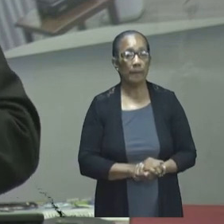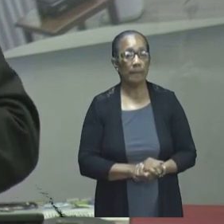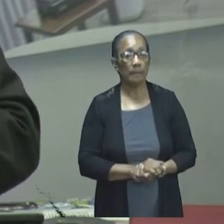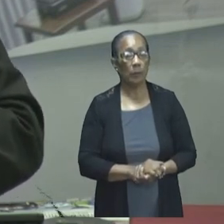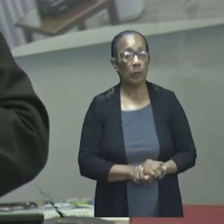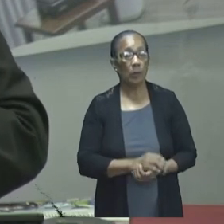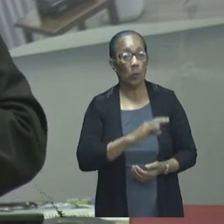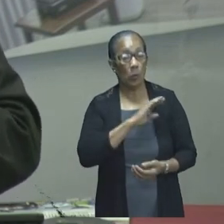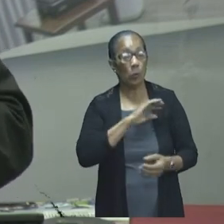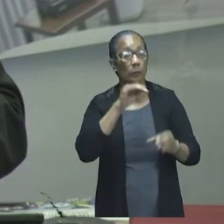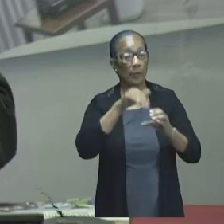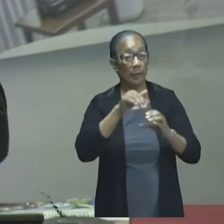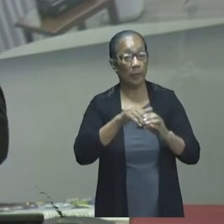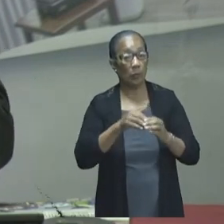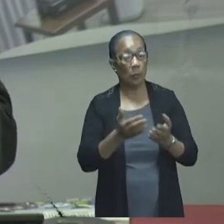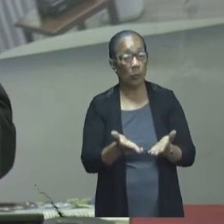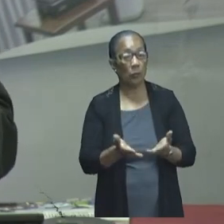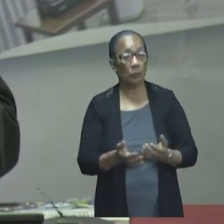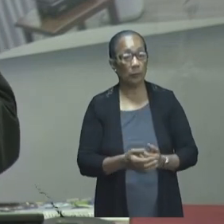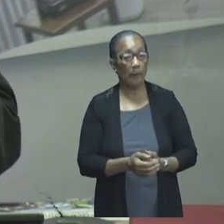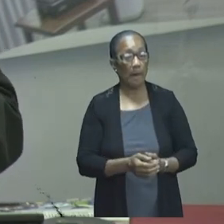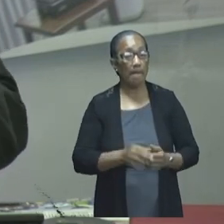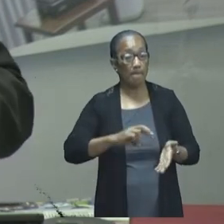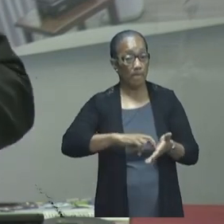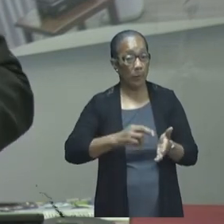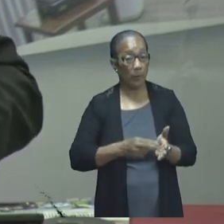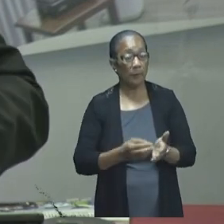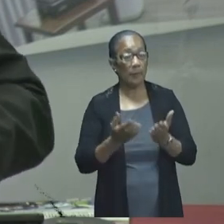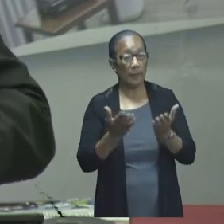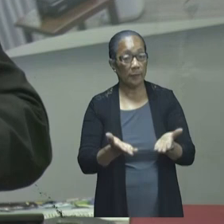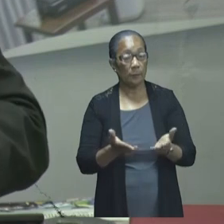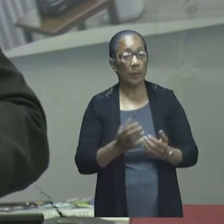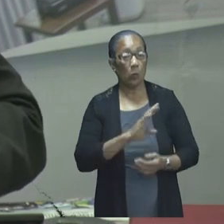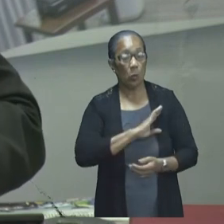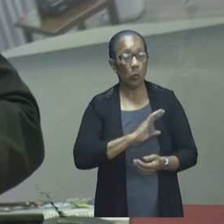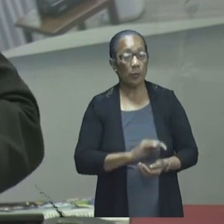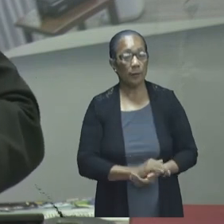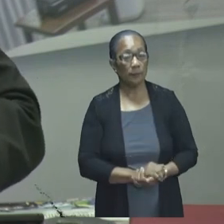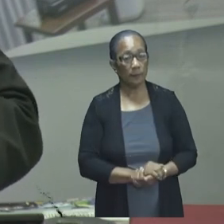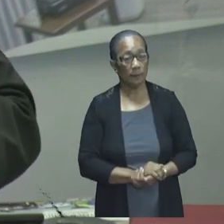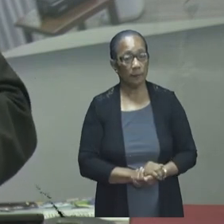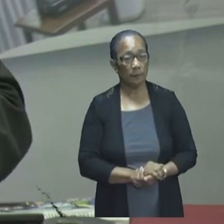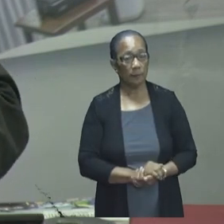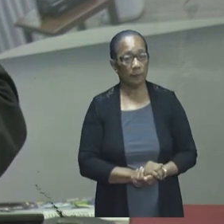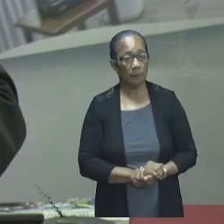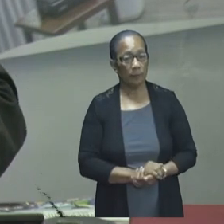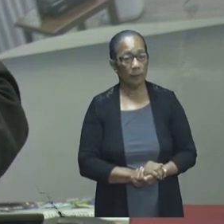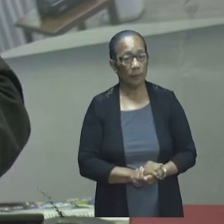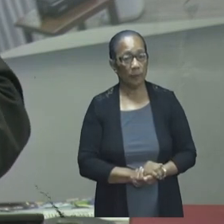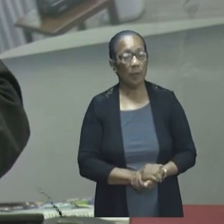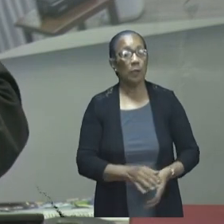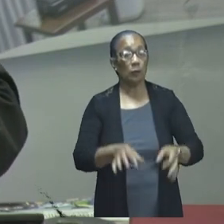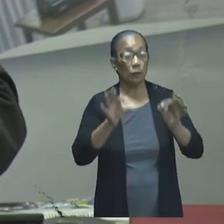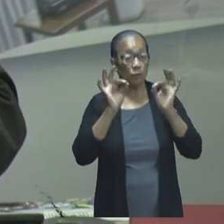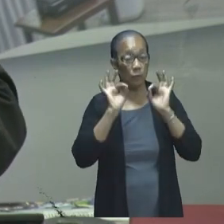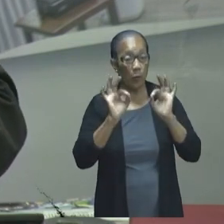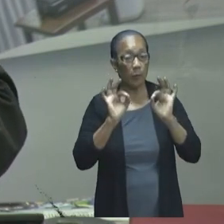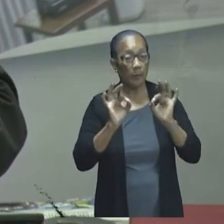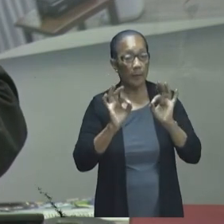en uw hart ook om politiek asperges politieke zeiden de formule zijde